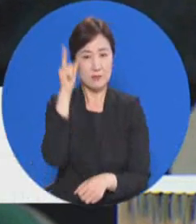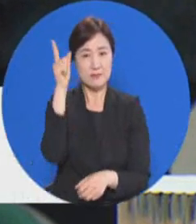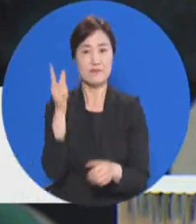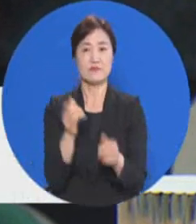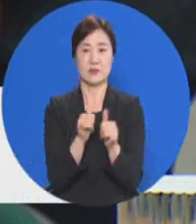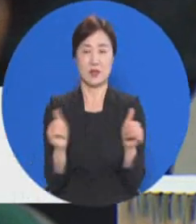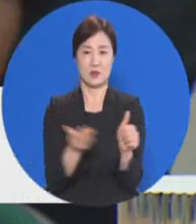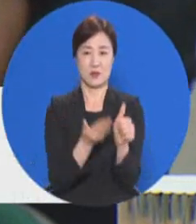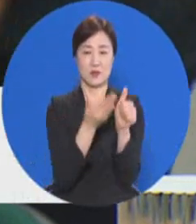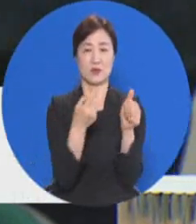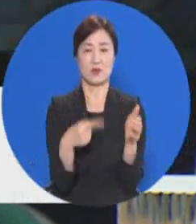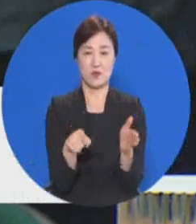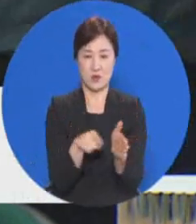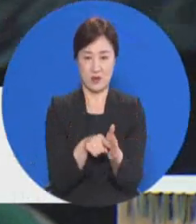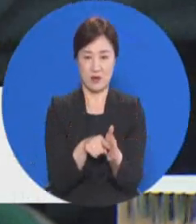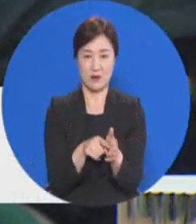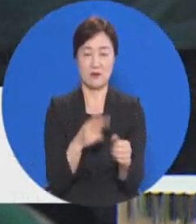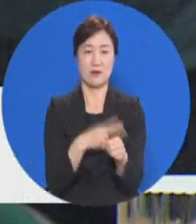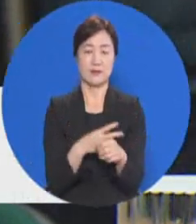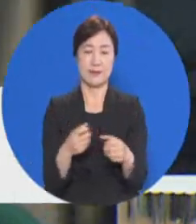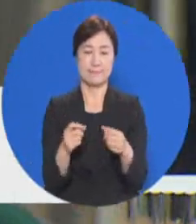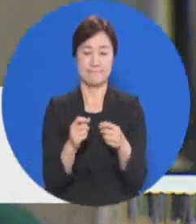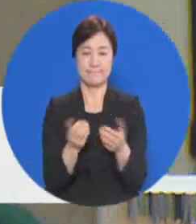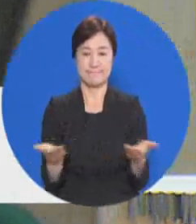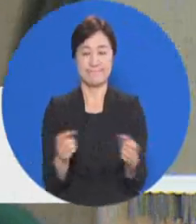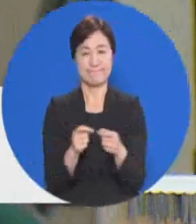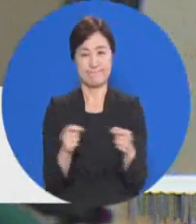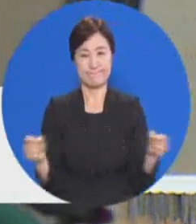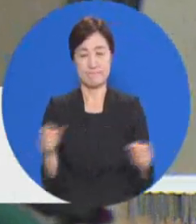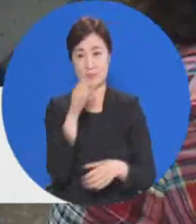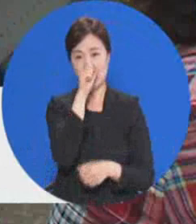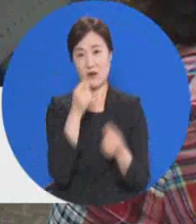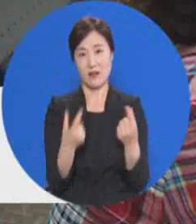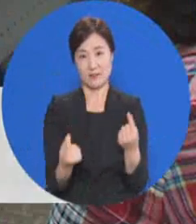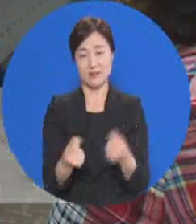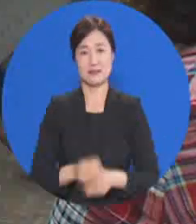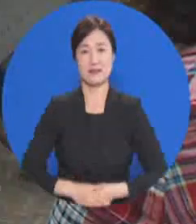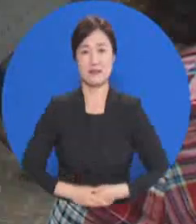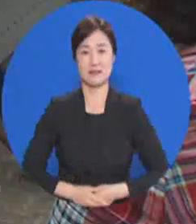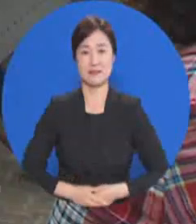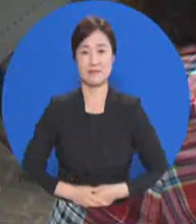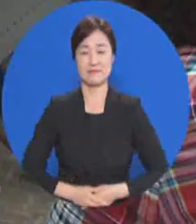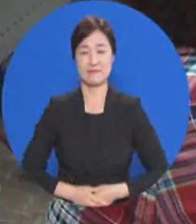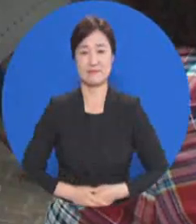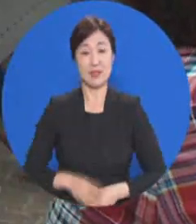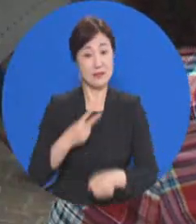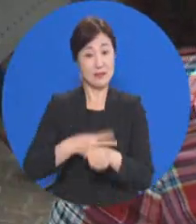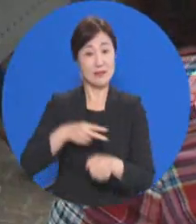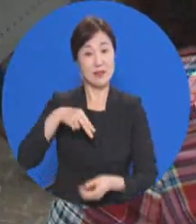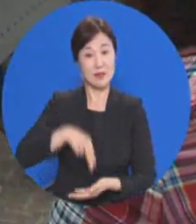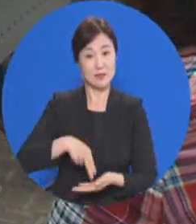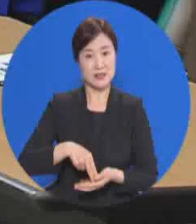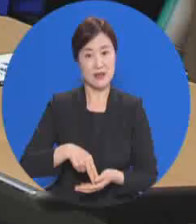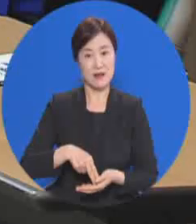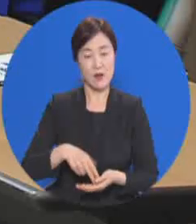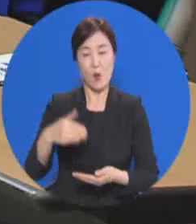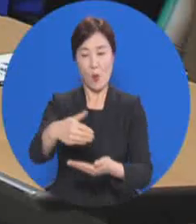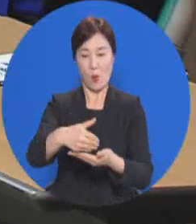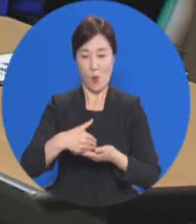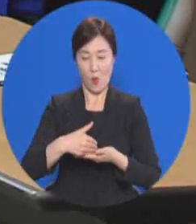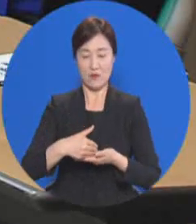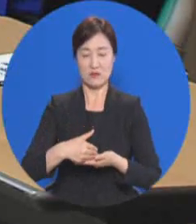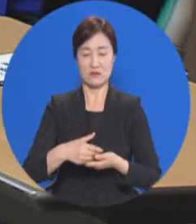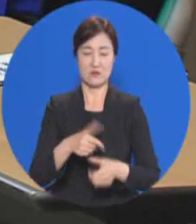있도록 진행기간이 좀 오래 있었으면 좋겠습니다. 현장교사는 현장의 요구에 적극 관심을